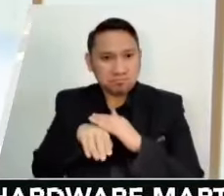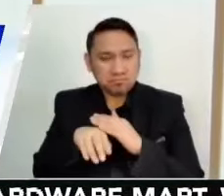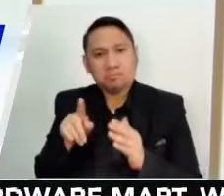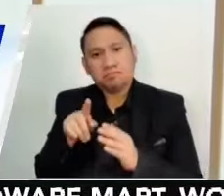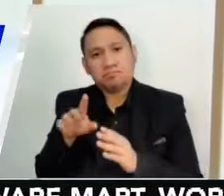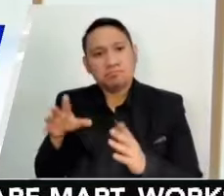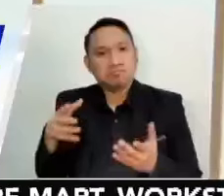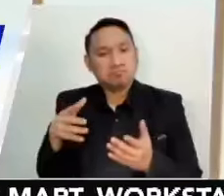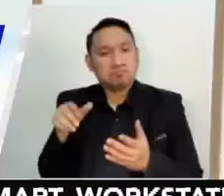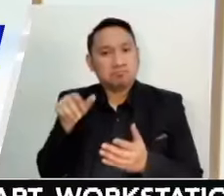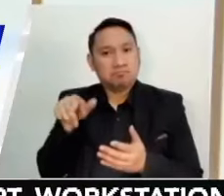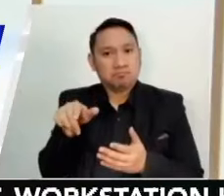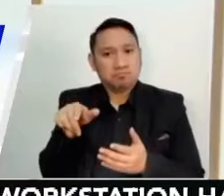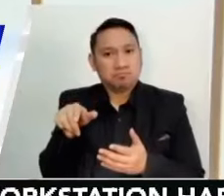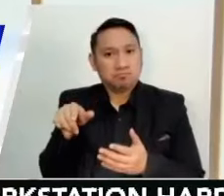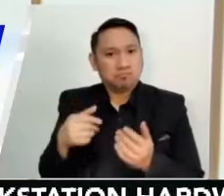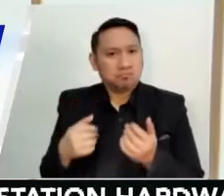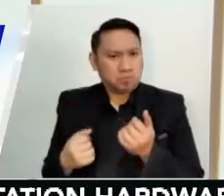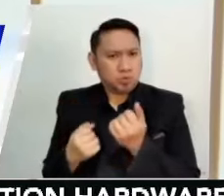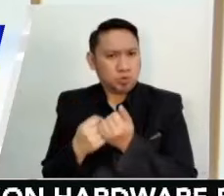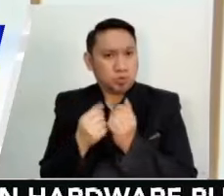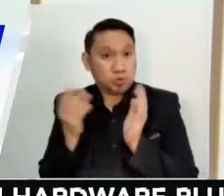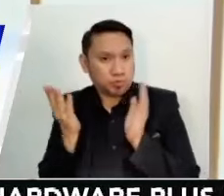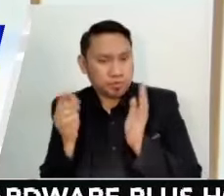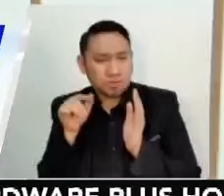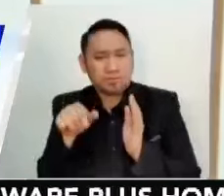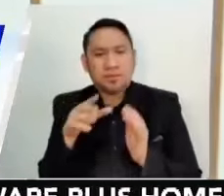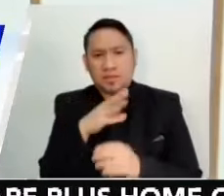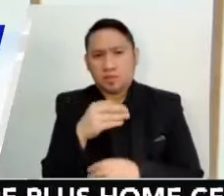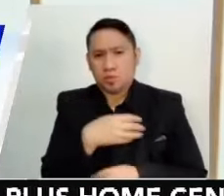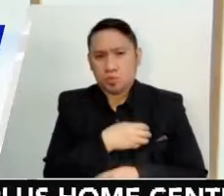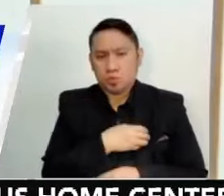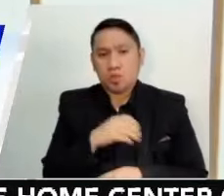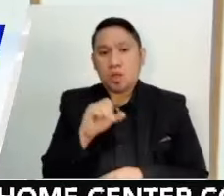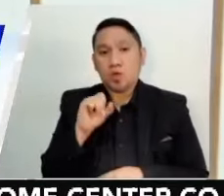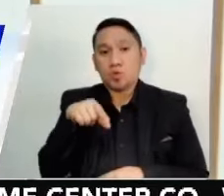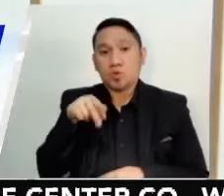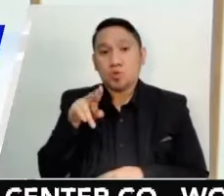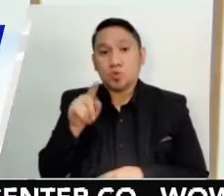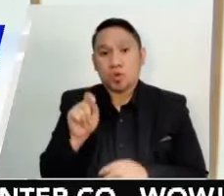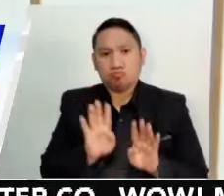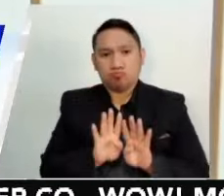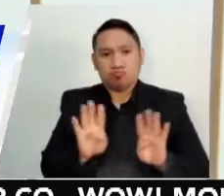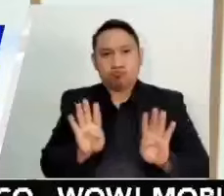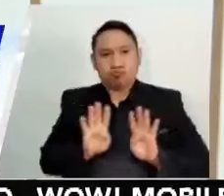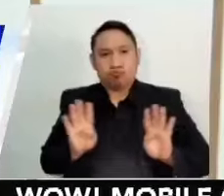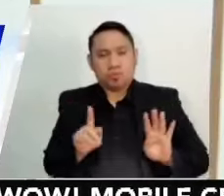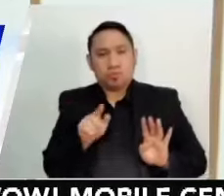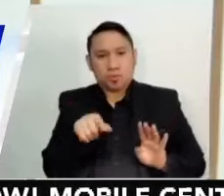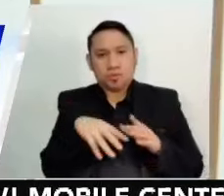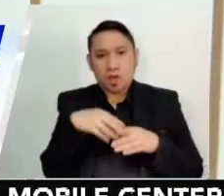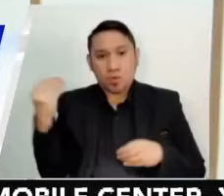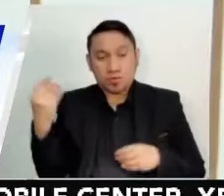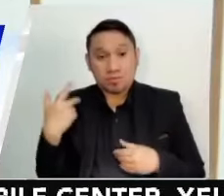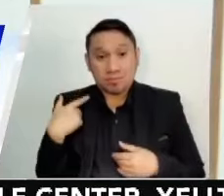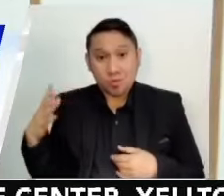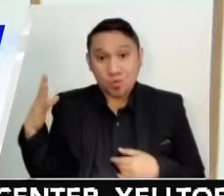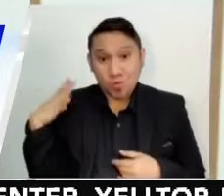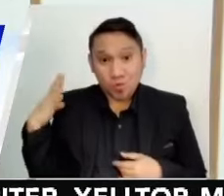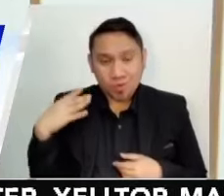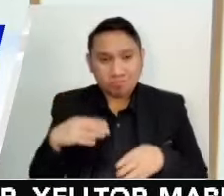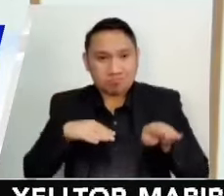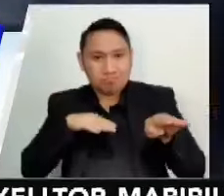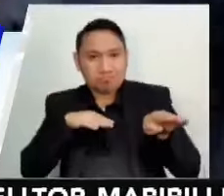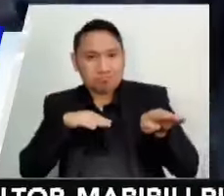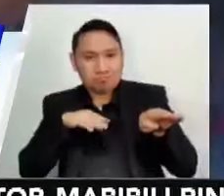Support Service, at meron na nakantabay na PNP SWAT dito sa labas. Ang inantabayan na natin, Maris, ay yung pag-alis ng convoy lulan si Dismissed Bamban